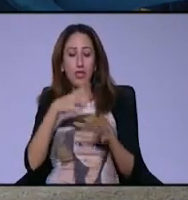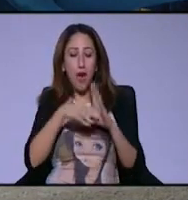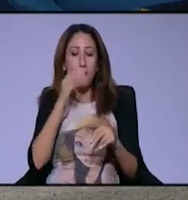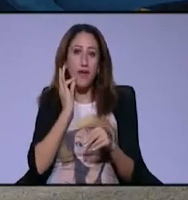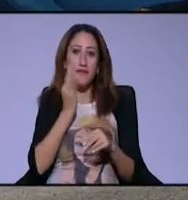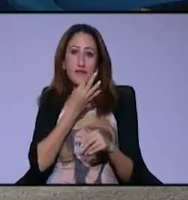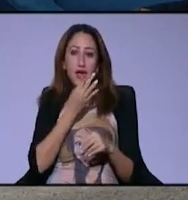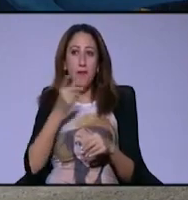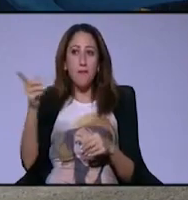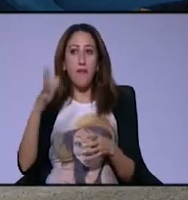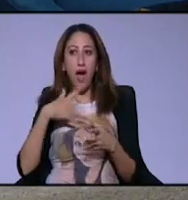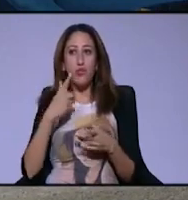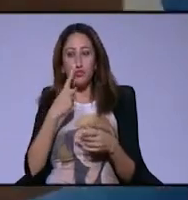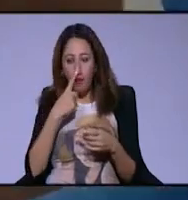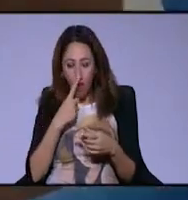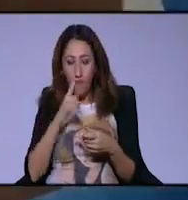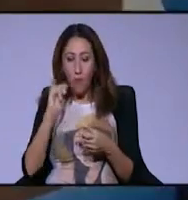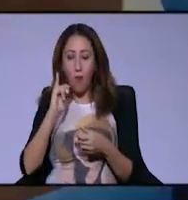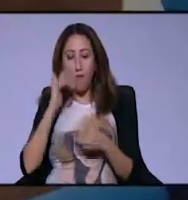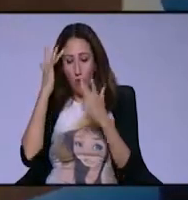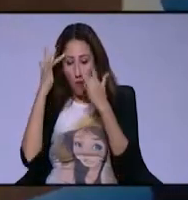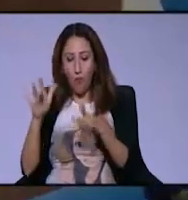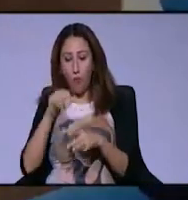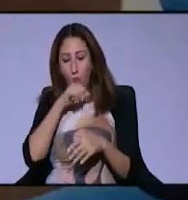يعني يرضى عنه. ان يكفي حتى